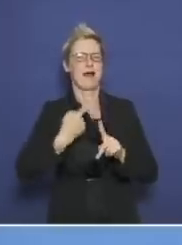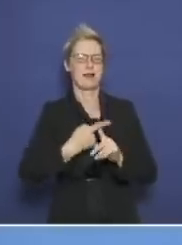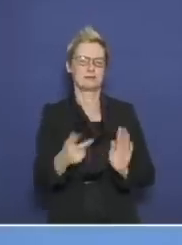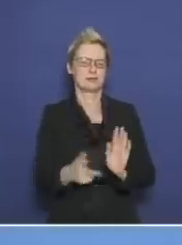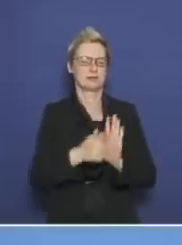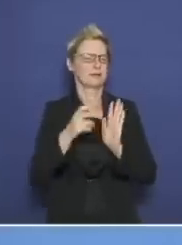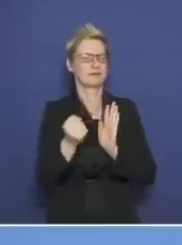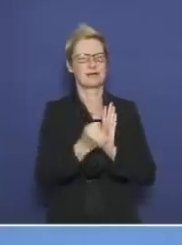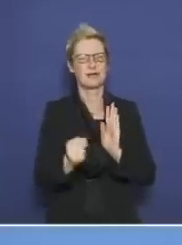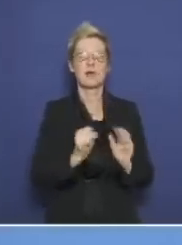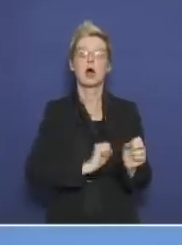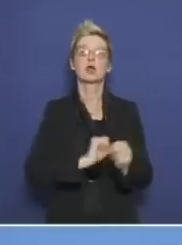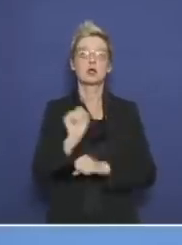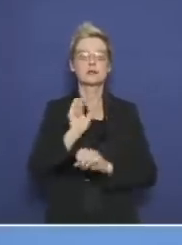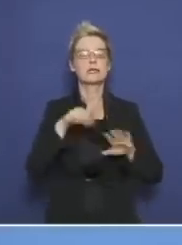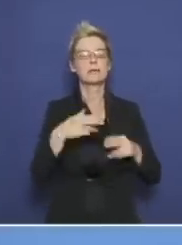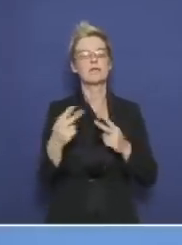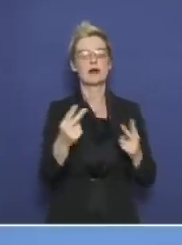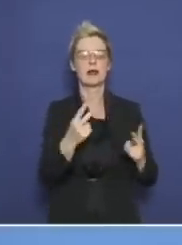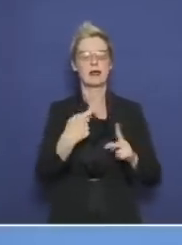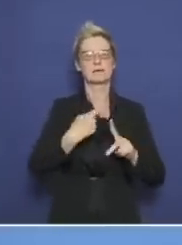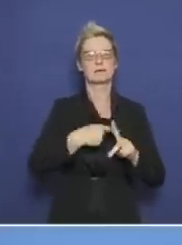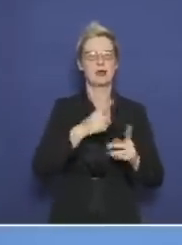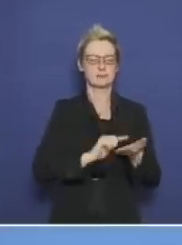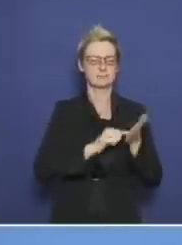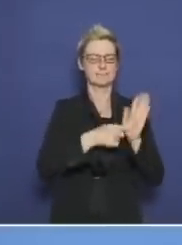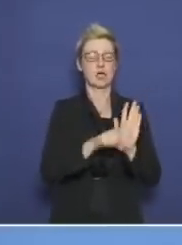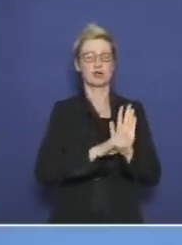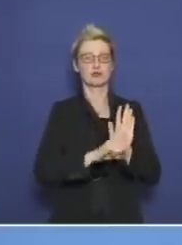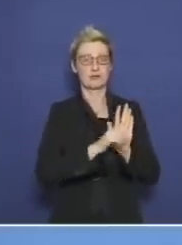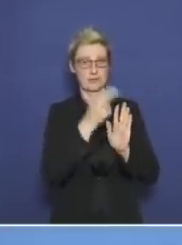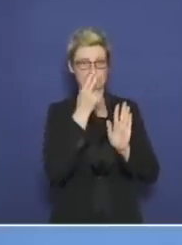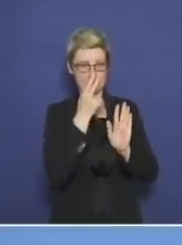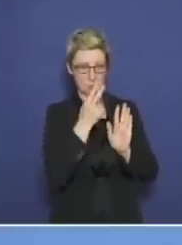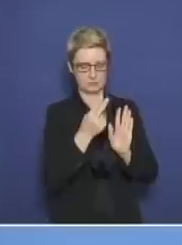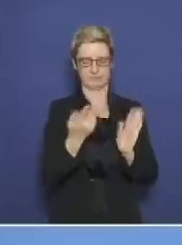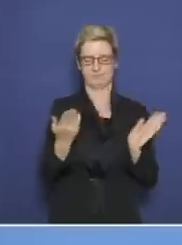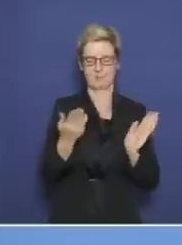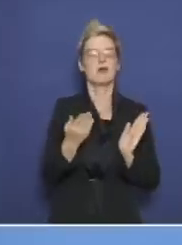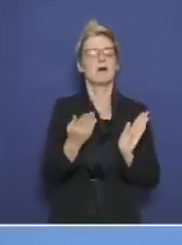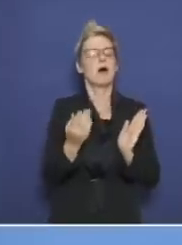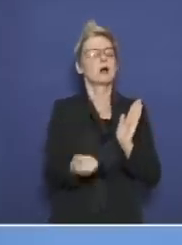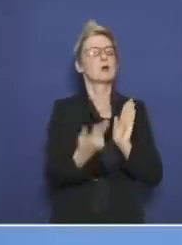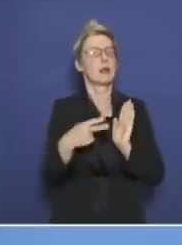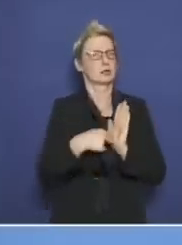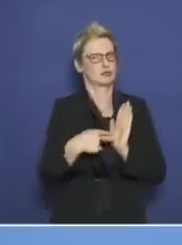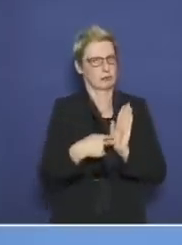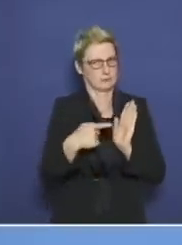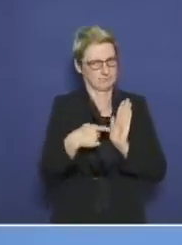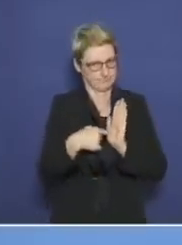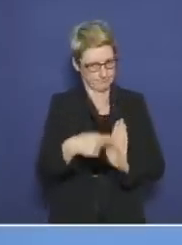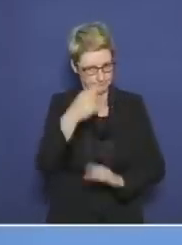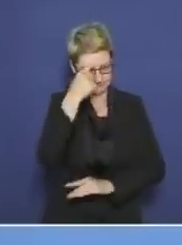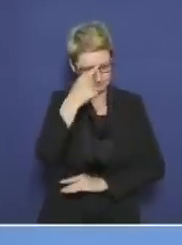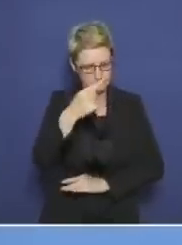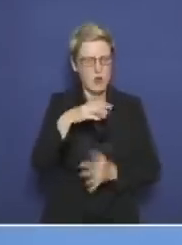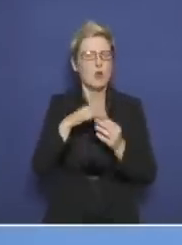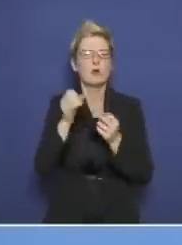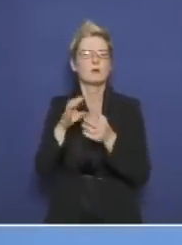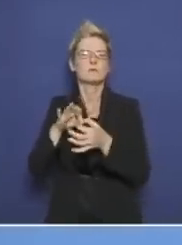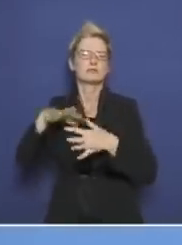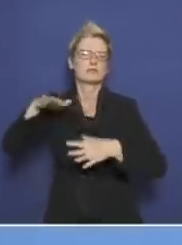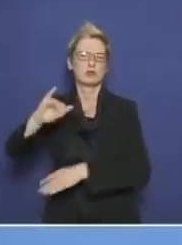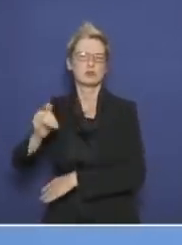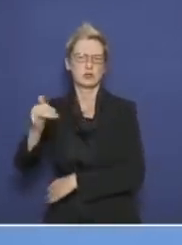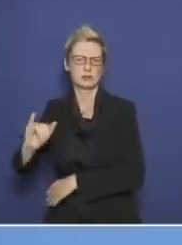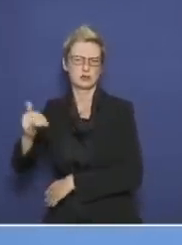wir uns aber eine vergleichbare Zahl vielleicht, die deutlich macht, welche Geschwindigkeit wir haben. Stand jetzt, muss man immer dazu sagen, wenn die, und jetzt ohne Johnson & Johnson, wenn die vor allem